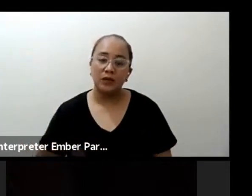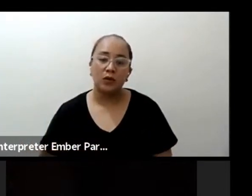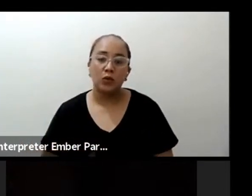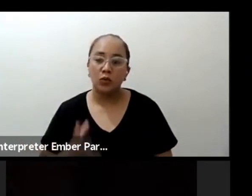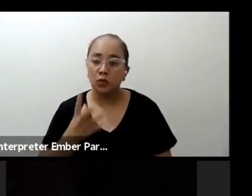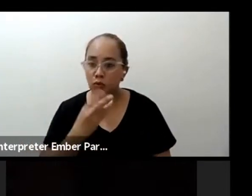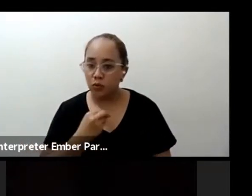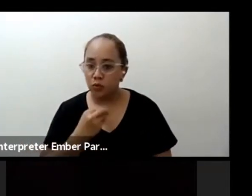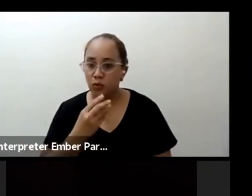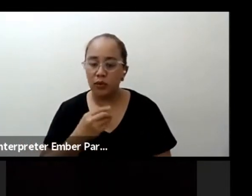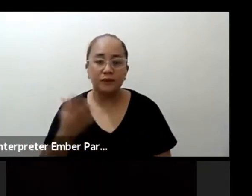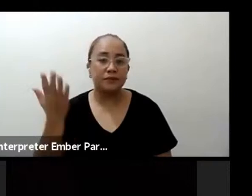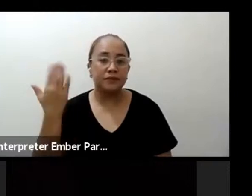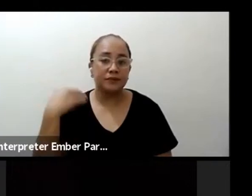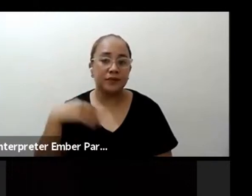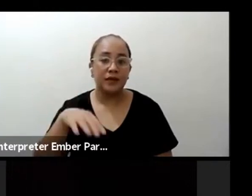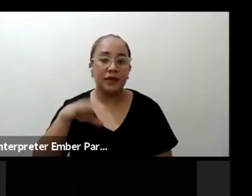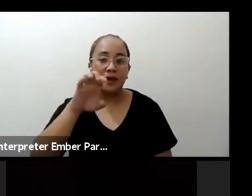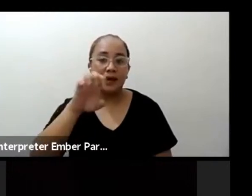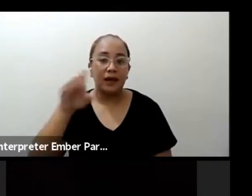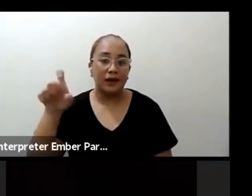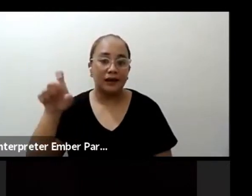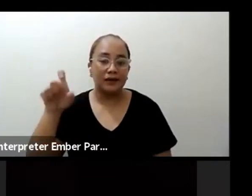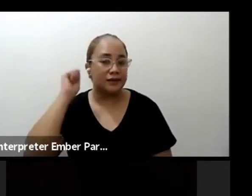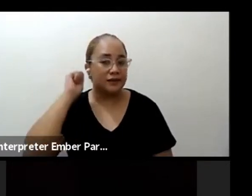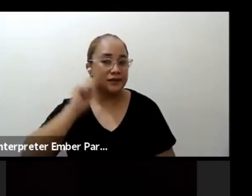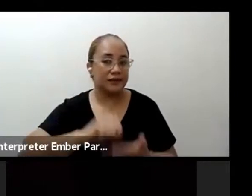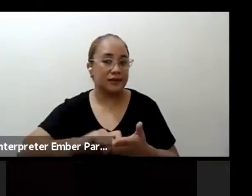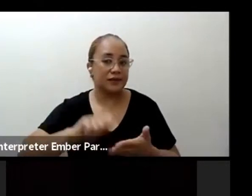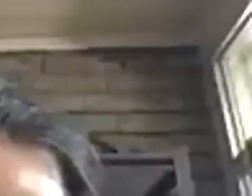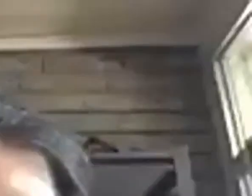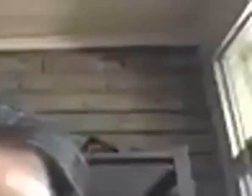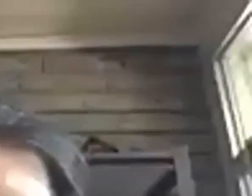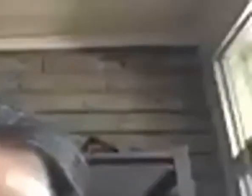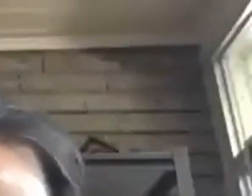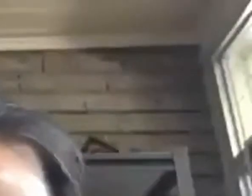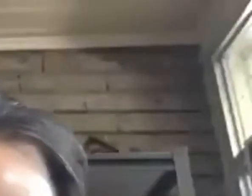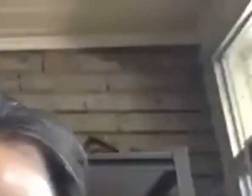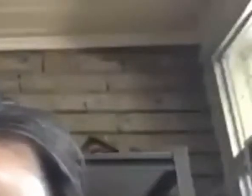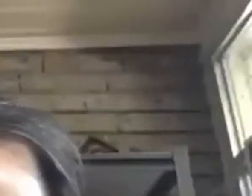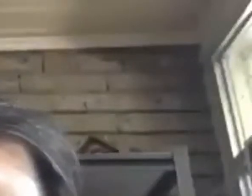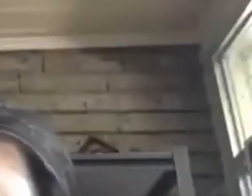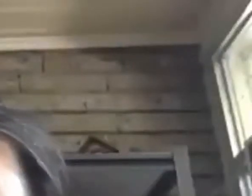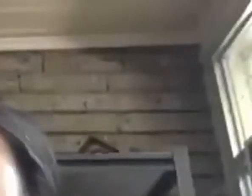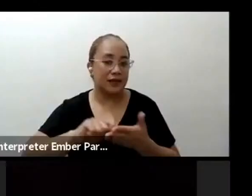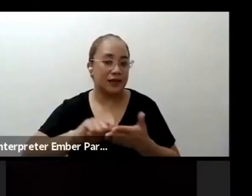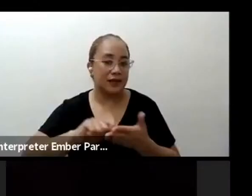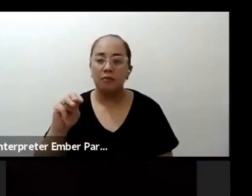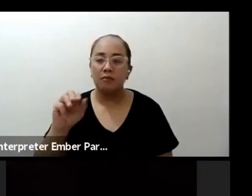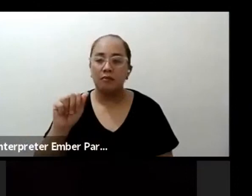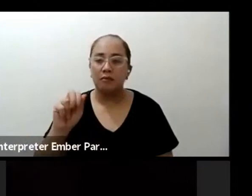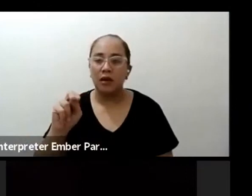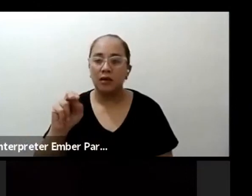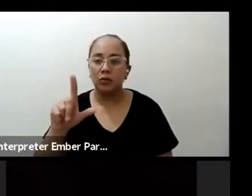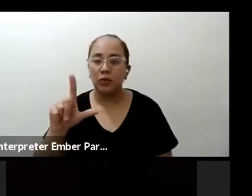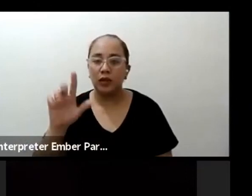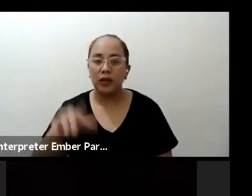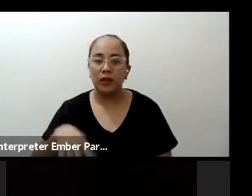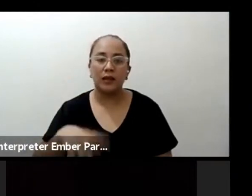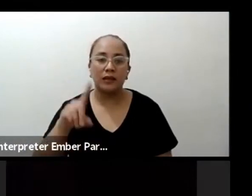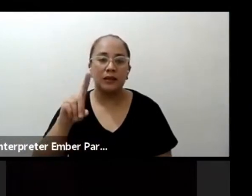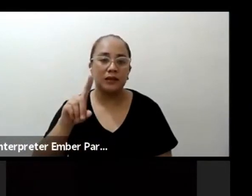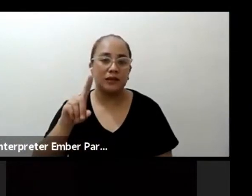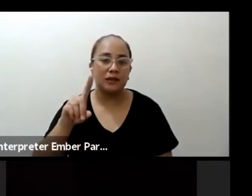pang dating Health Secretary, si Dr. Manuel Dairit. Ang kanyang paksa naman ay building better healthcare